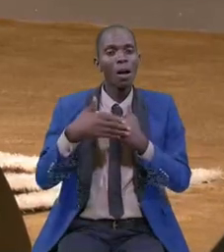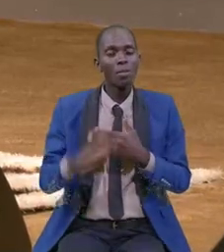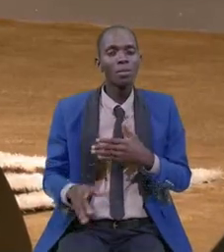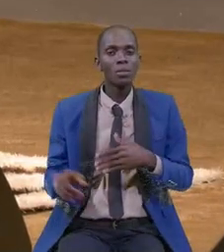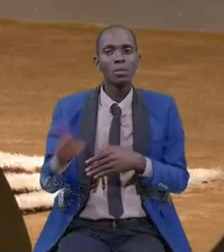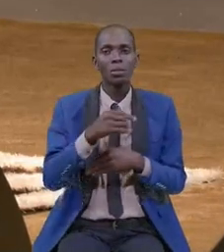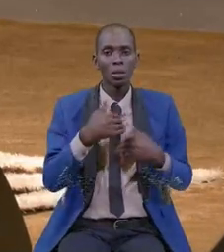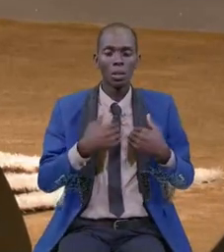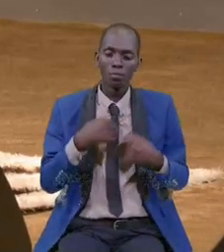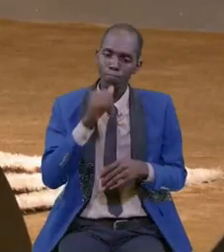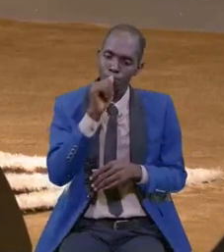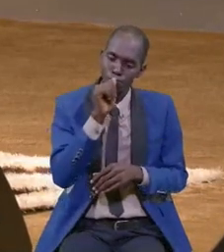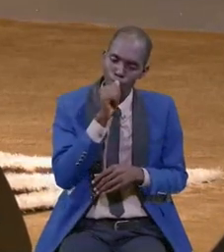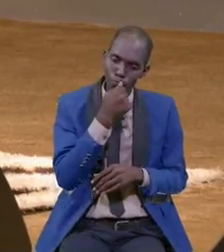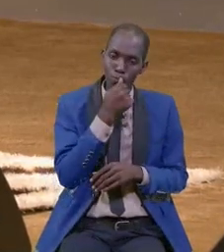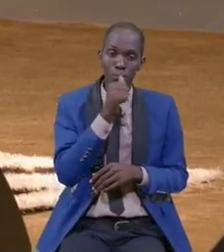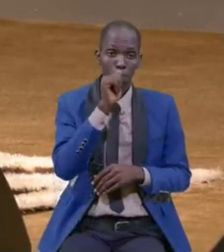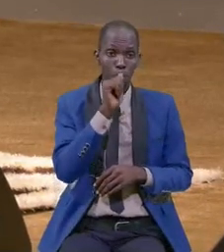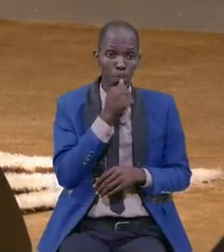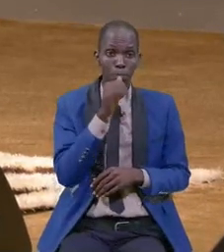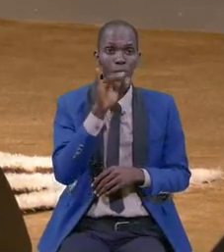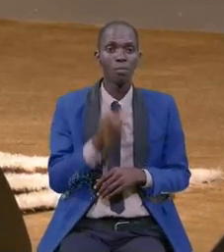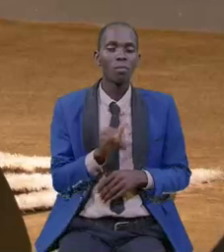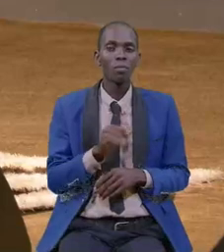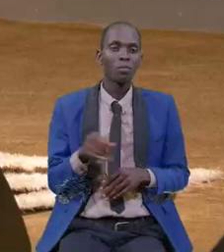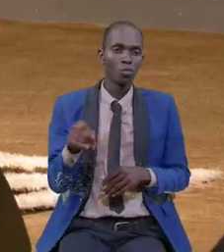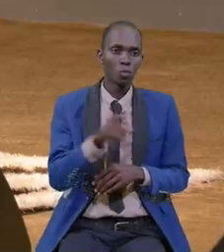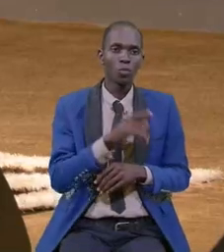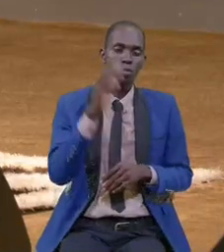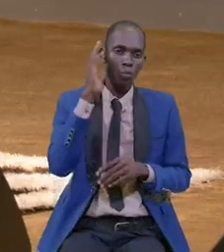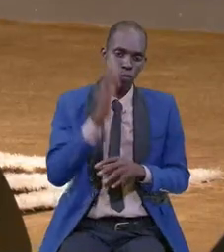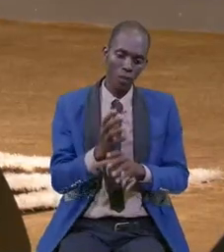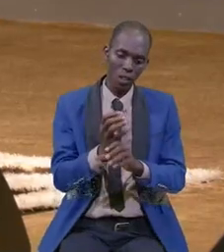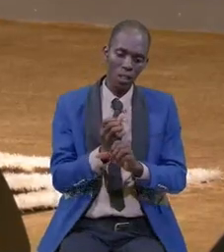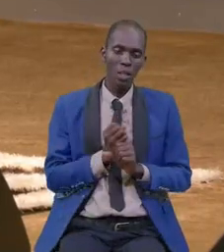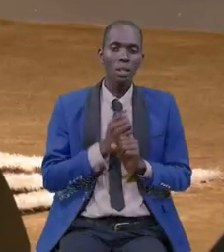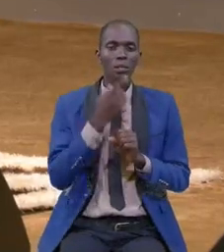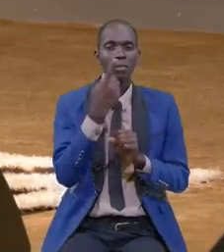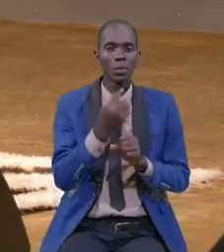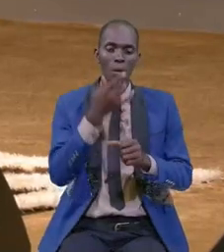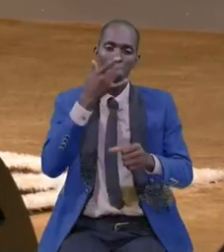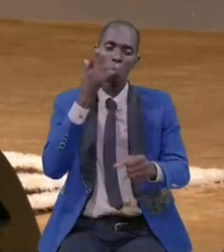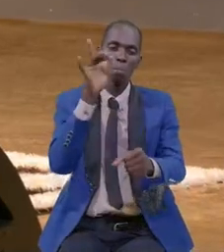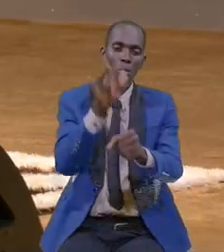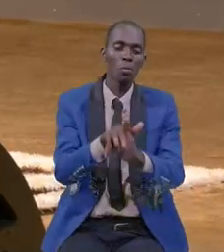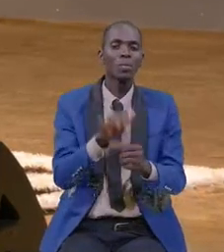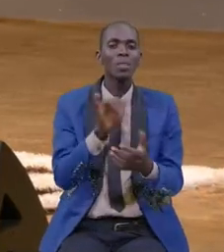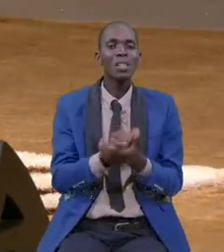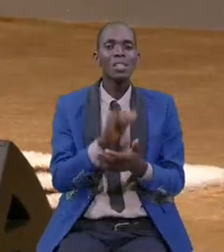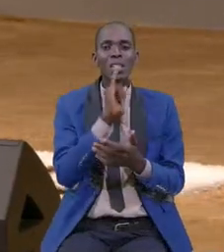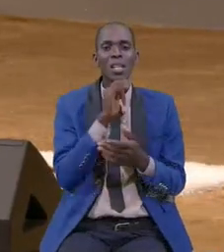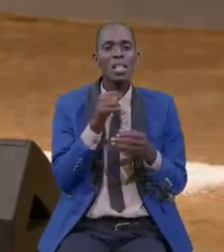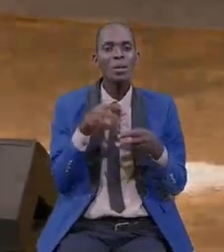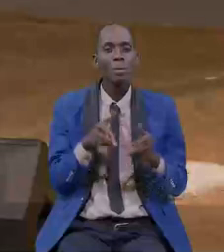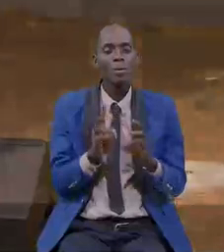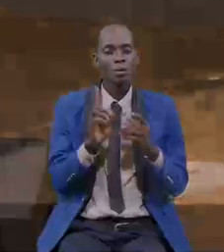enduré patiemment il va obtenir la promesse ça c'est le chemin pour